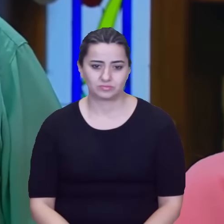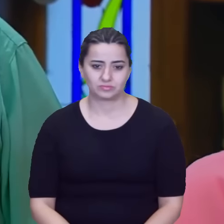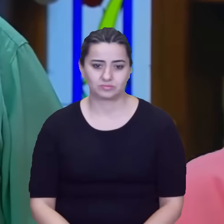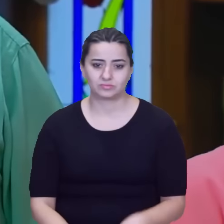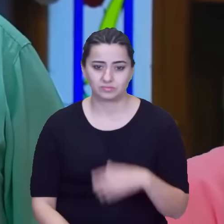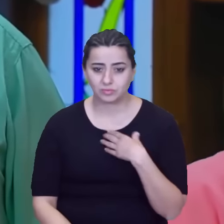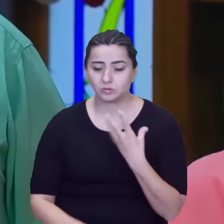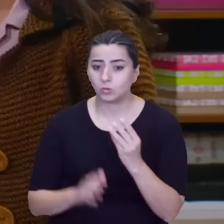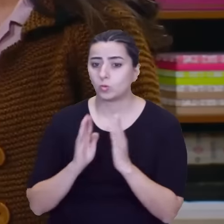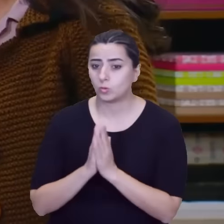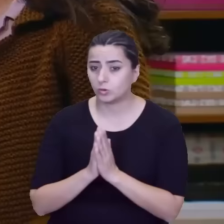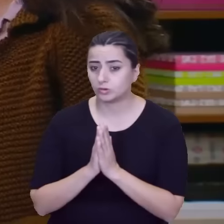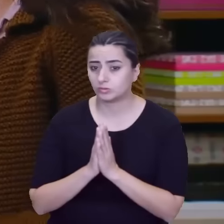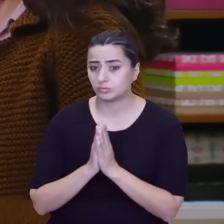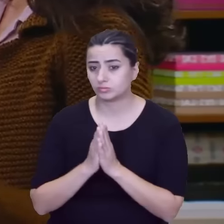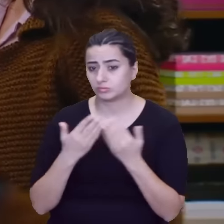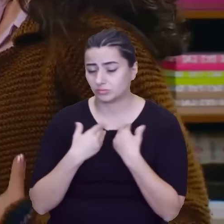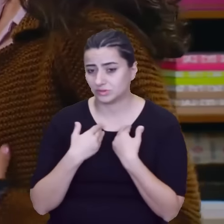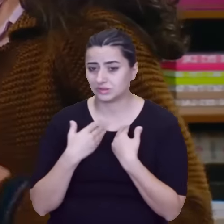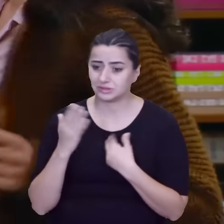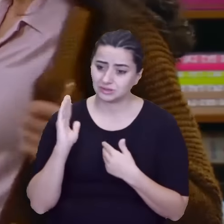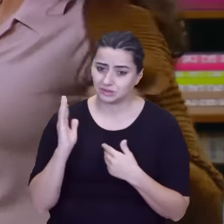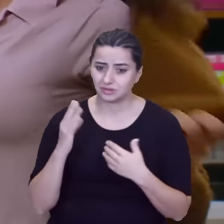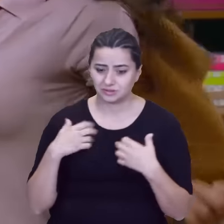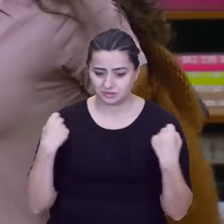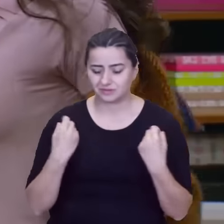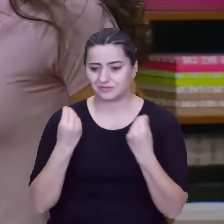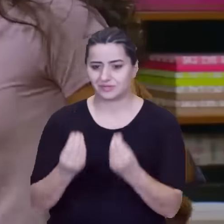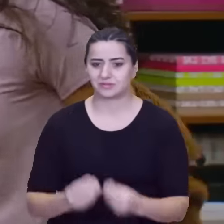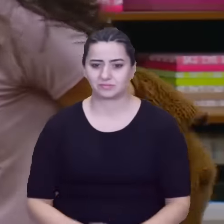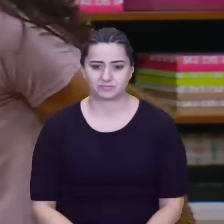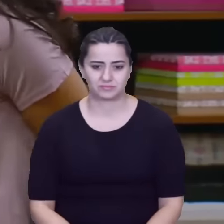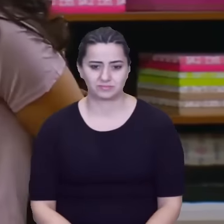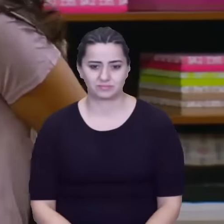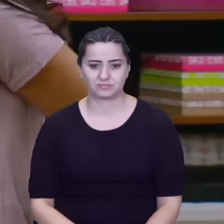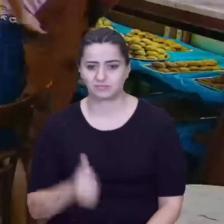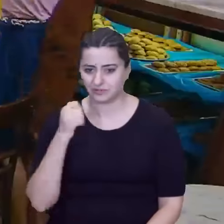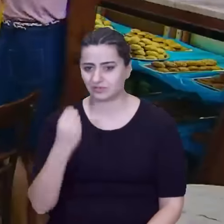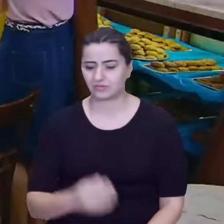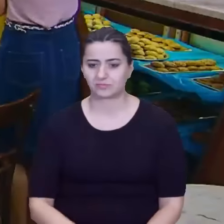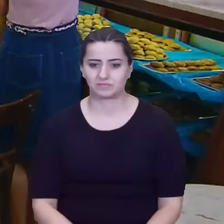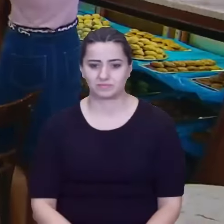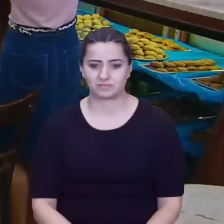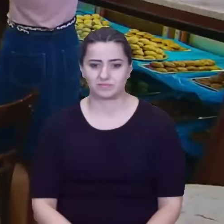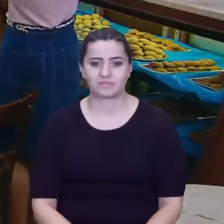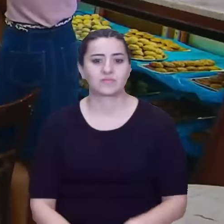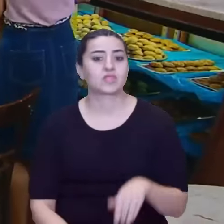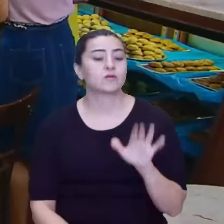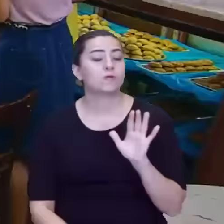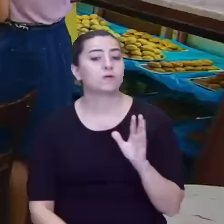ben de çok özür dilerim gerçekten. Biz gidelim. Ben de hırkayı size şey yapayım, geri vereyim fatonini.